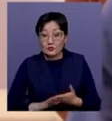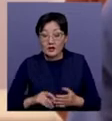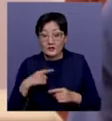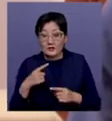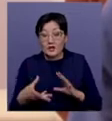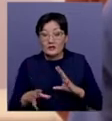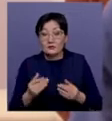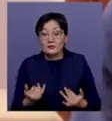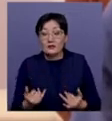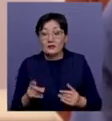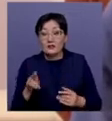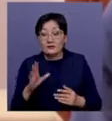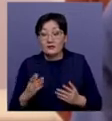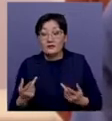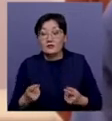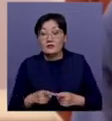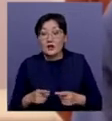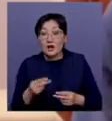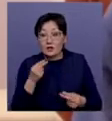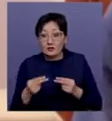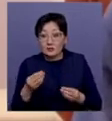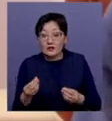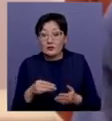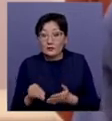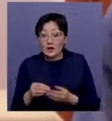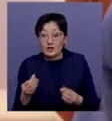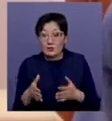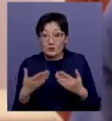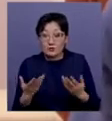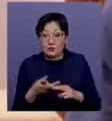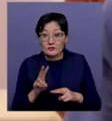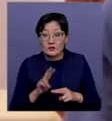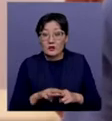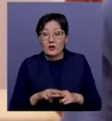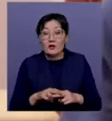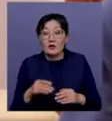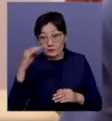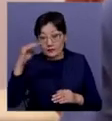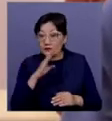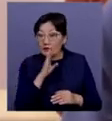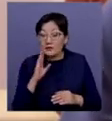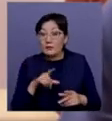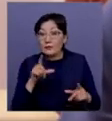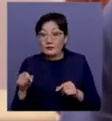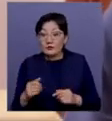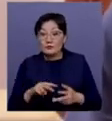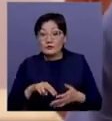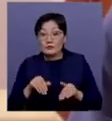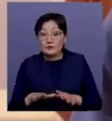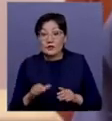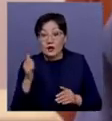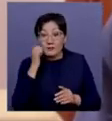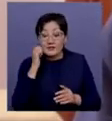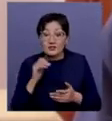Нәтижесінде қазір менің пәтер жалдайтын да, азық-түлік алатын да ақшам жоқ. Сол себепті Қорған қаласына ата-анамның жанына барамын деп шештім. Қазір Мәскеуде жағдай